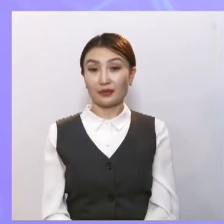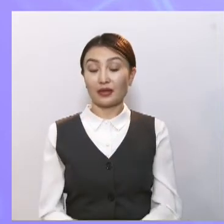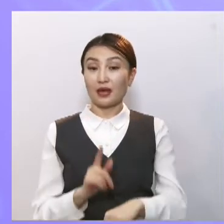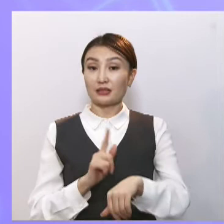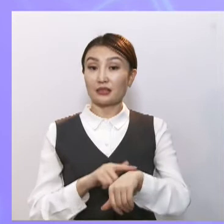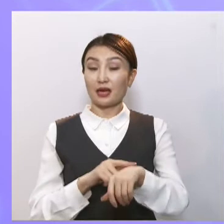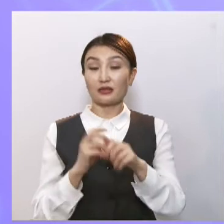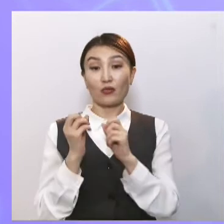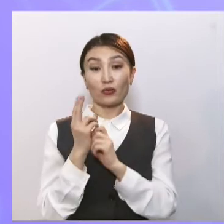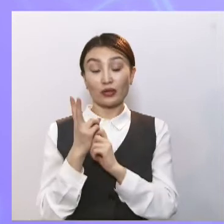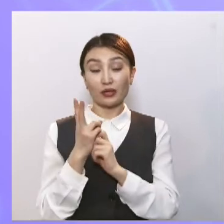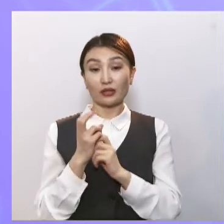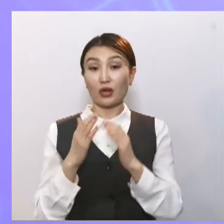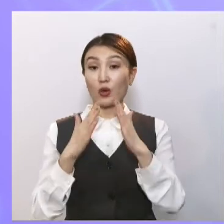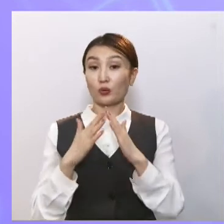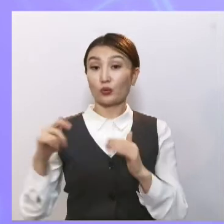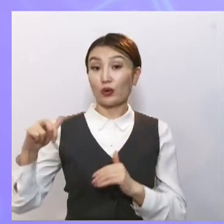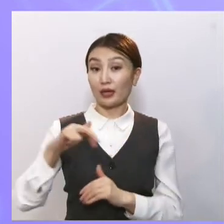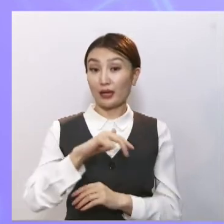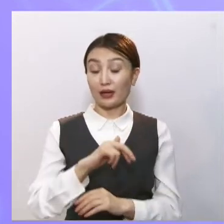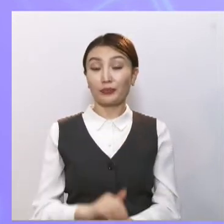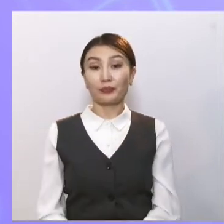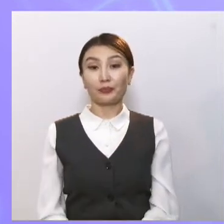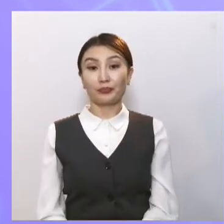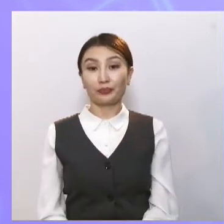Саат 12-де үйгө келем.